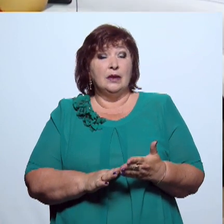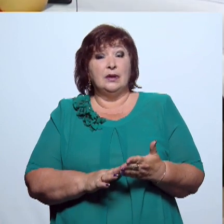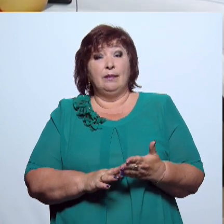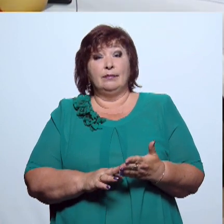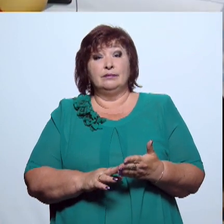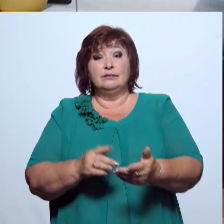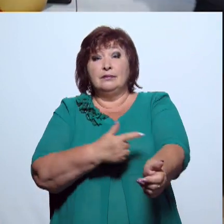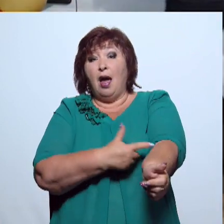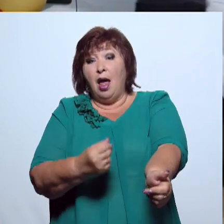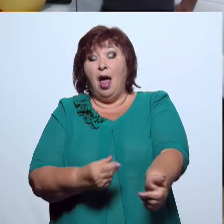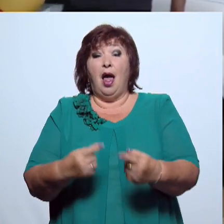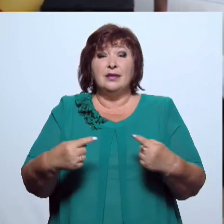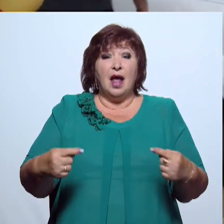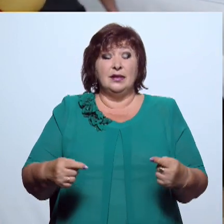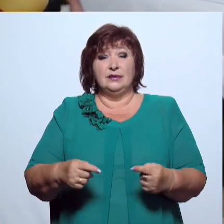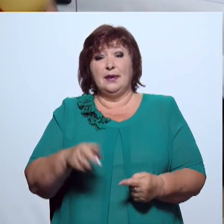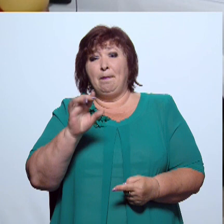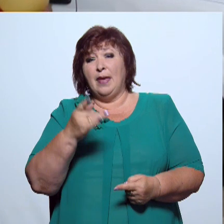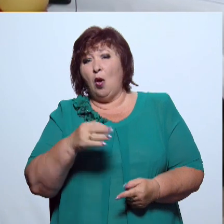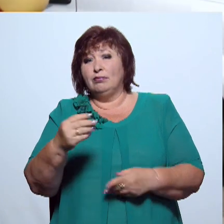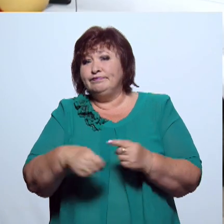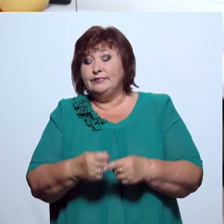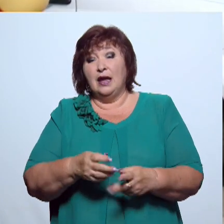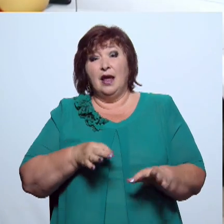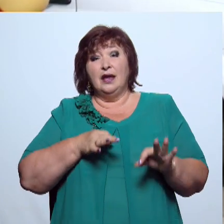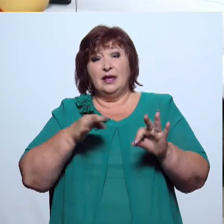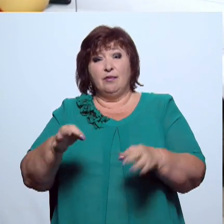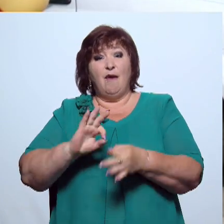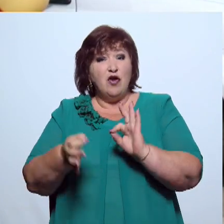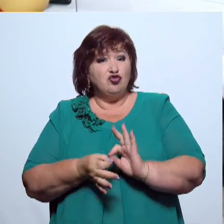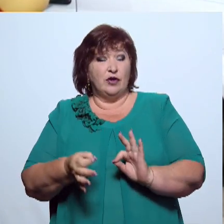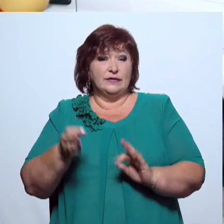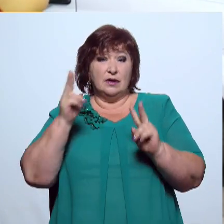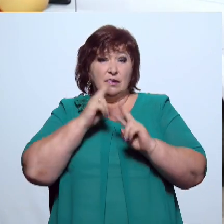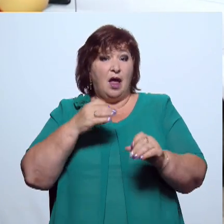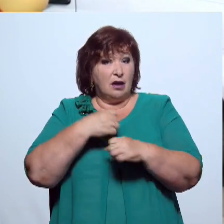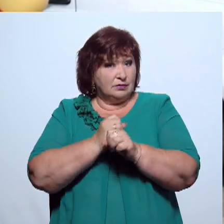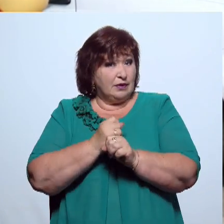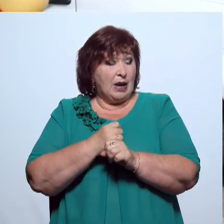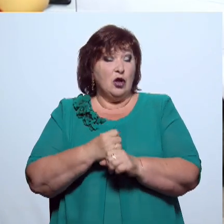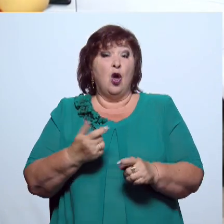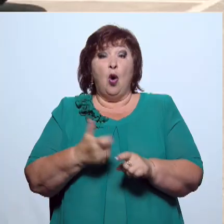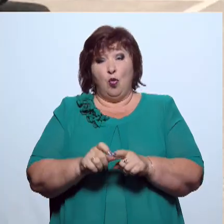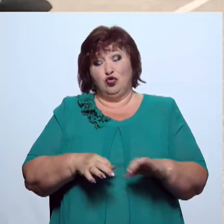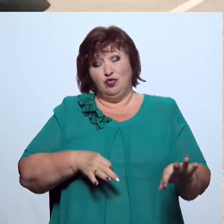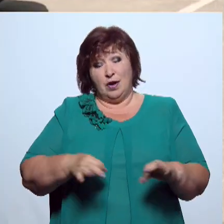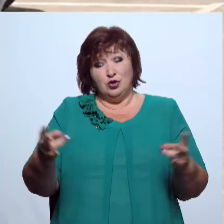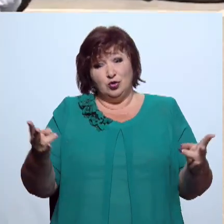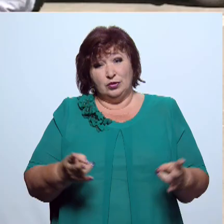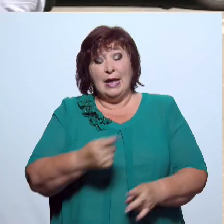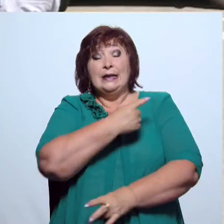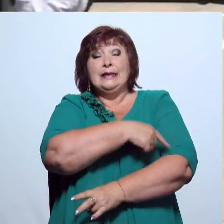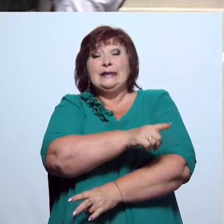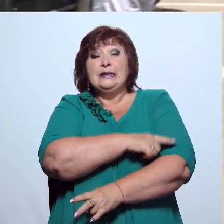анализы возим на этих машинах, биологические материалы возим в Ижевск на исследование. Эти машины очень нужны. На